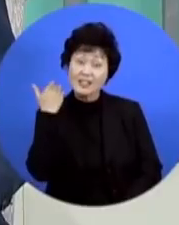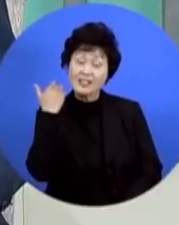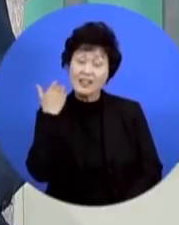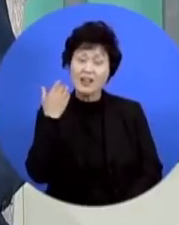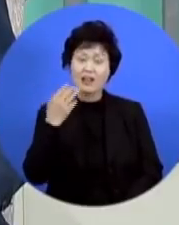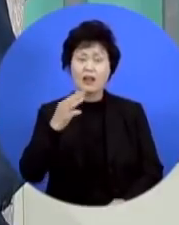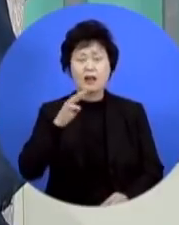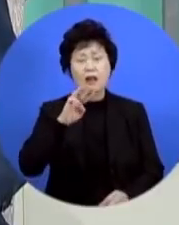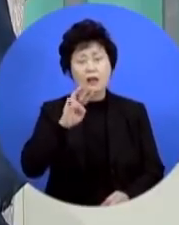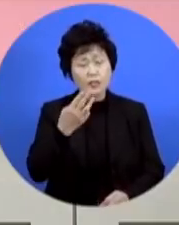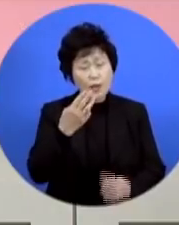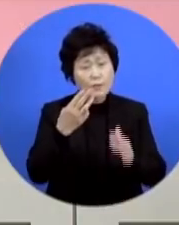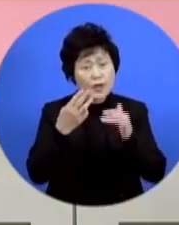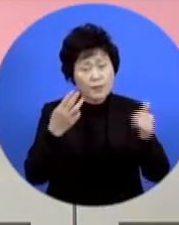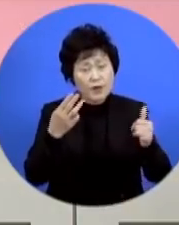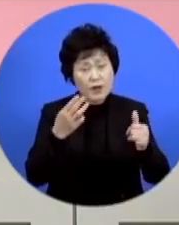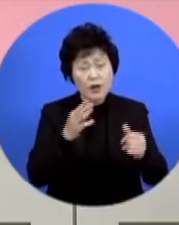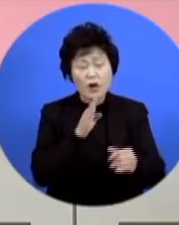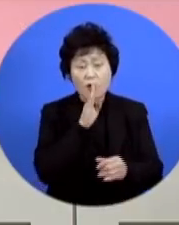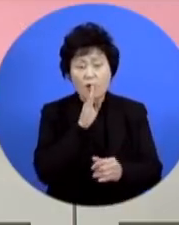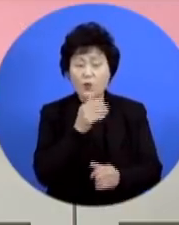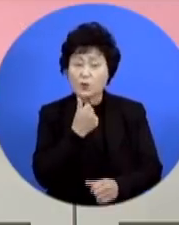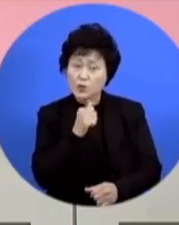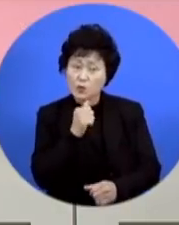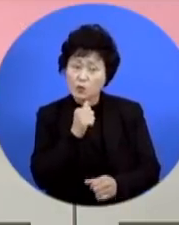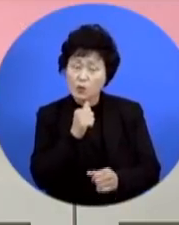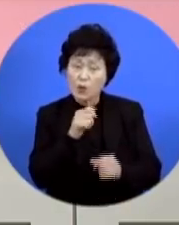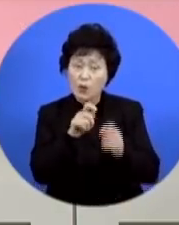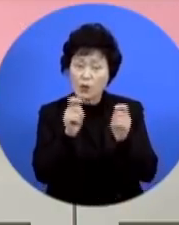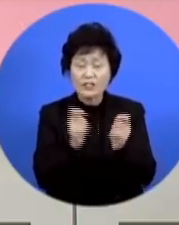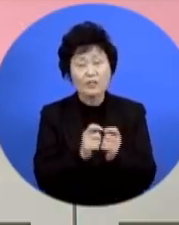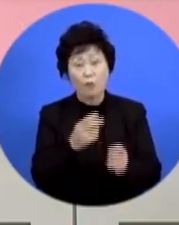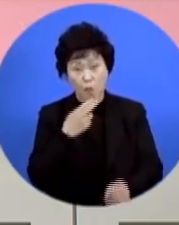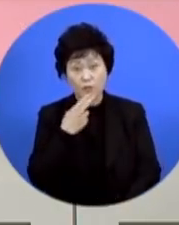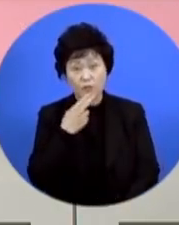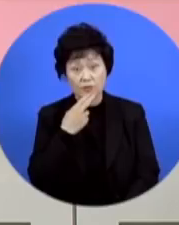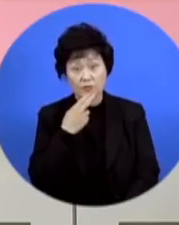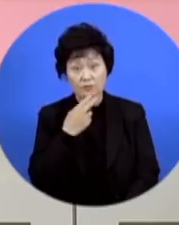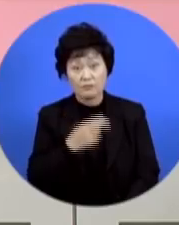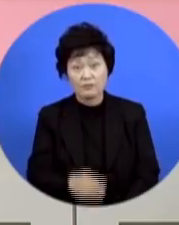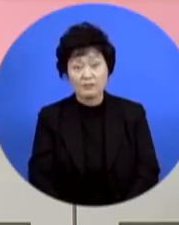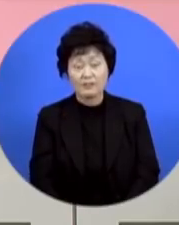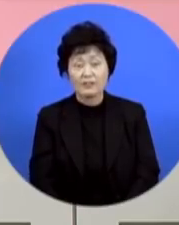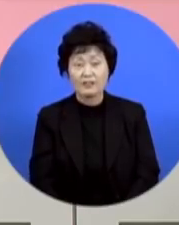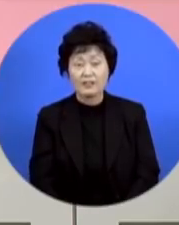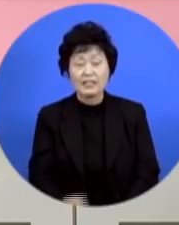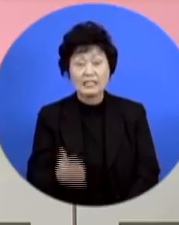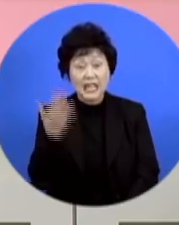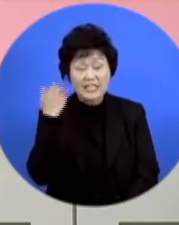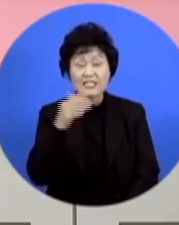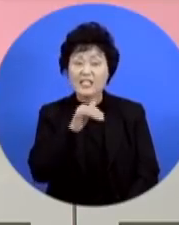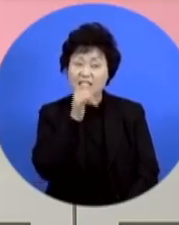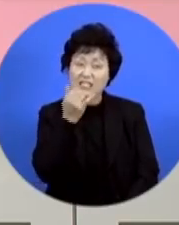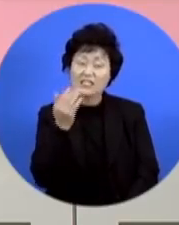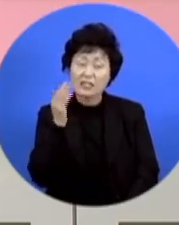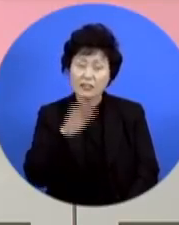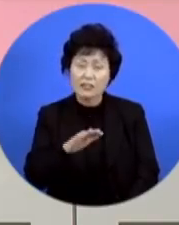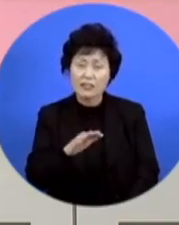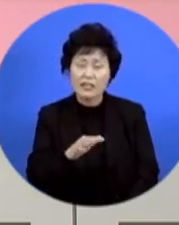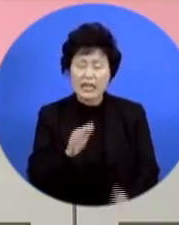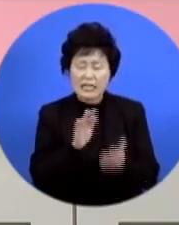예. 그때까지 중보기도 팀이 있긴 있는데, 이제 불같이 교회를 지키는 전사같이 기도하진 않았죠. 근데 제가 항상